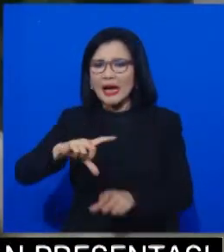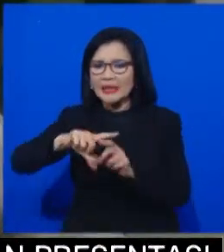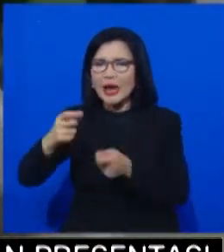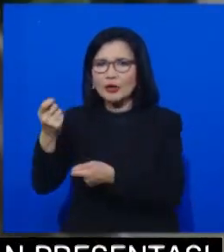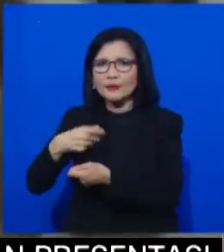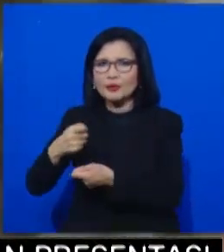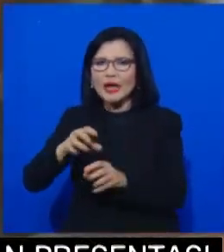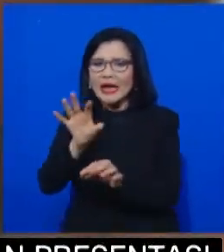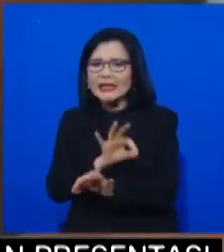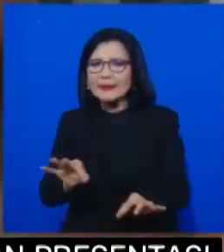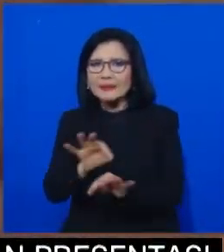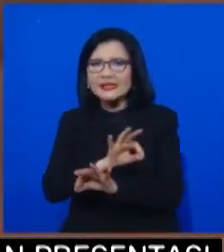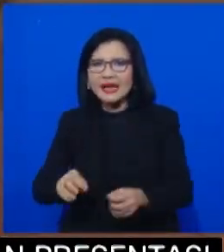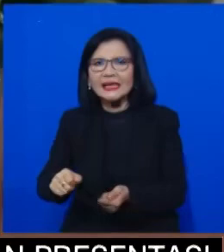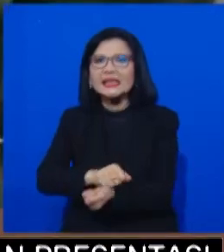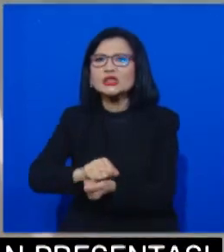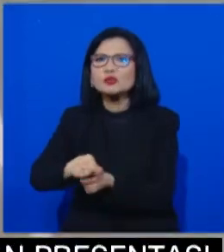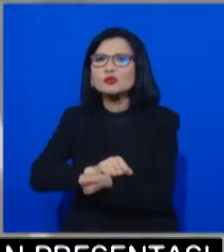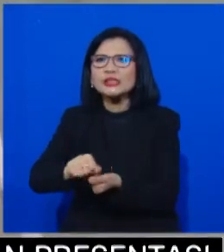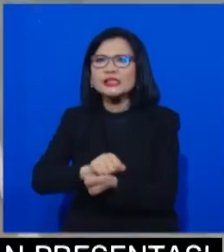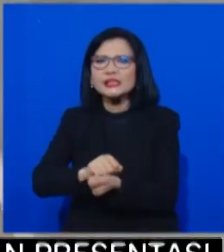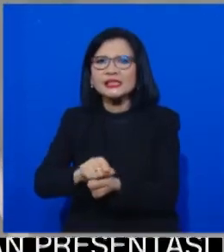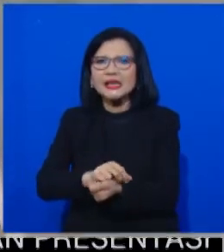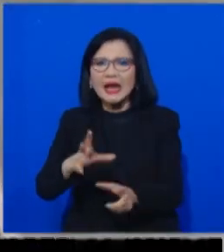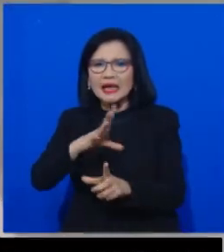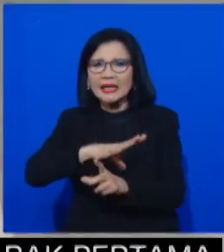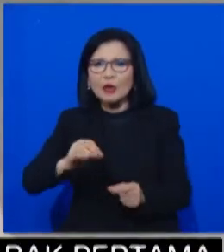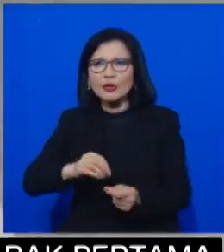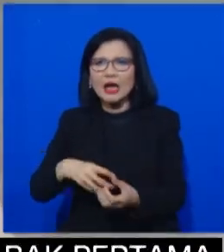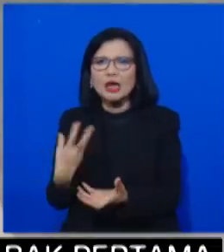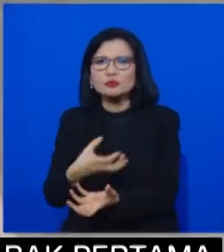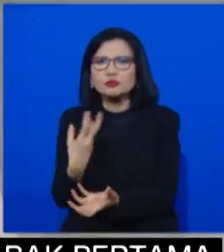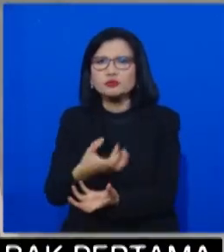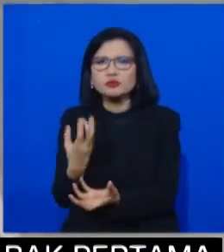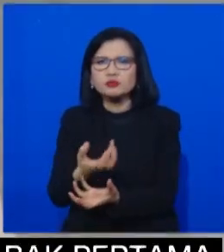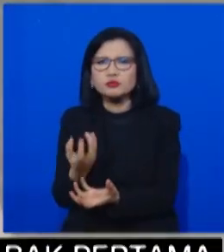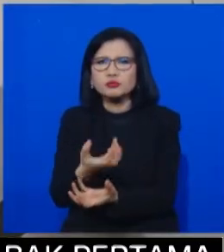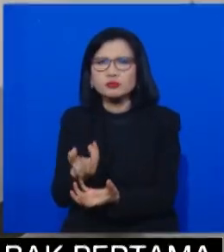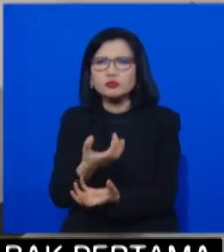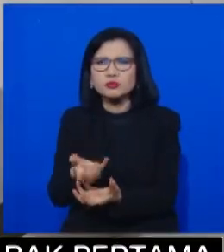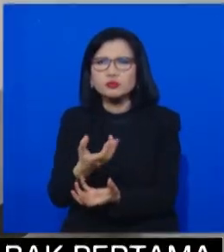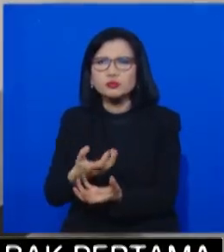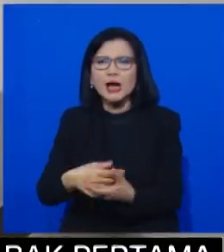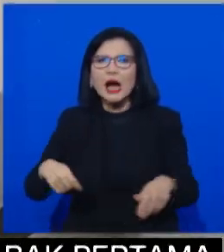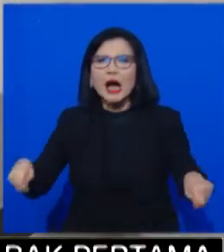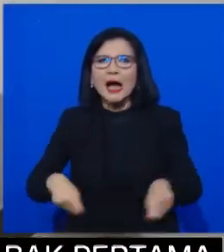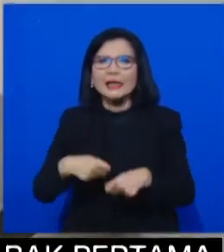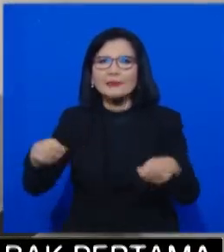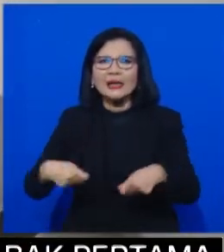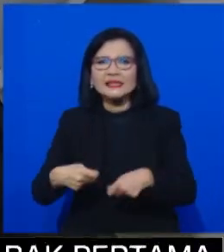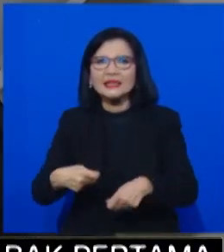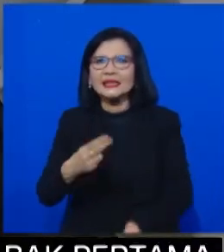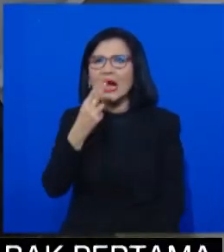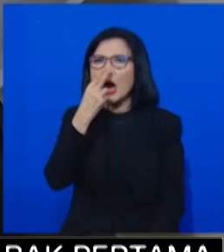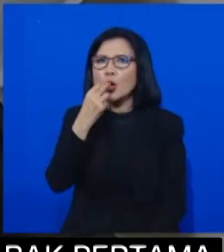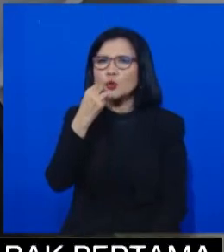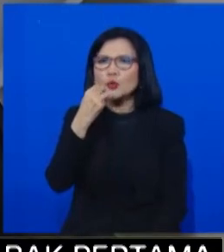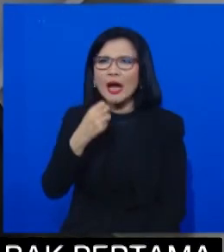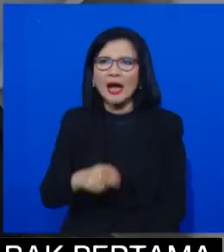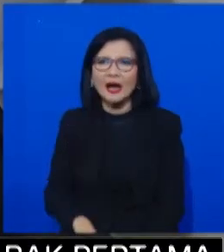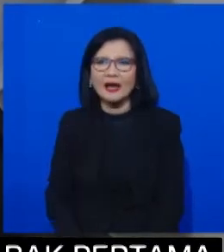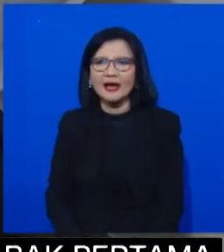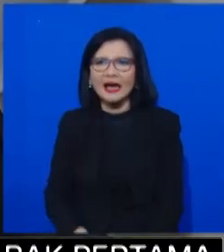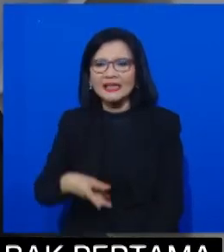kemudian dibersihkan dengan dicuci bersih. Selanjutnya daun kelor dihaluskan dan dimasak dengan campuran gula pasir hingga menjadi serbuk